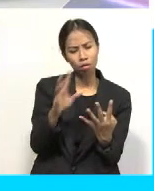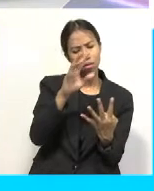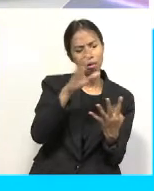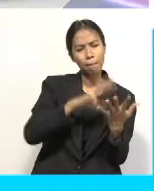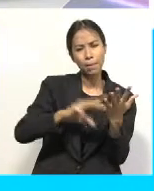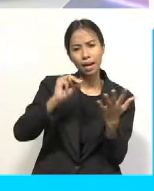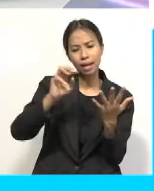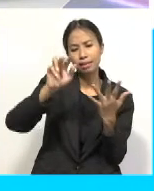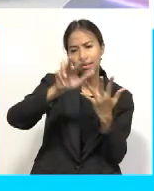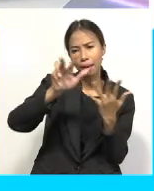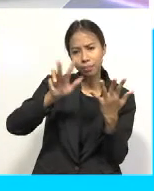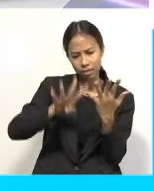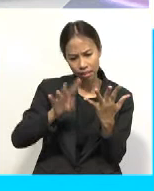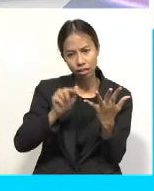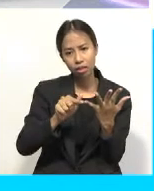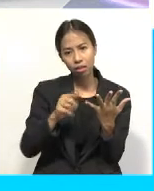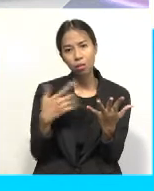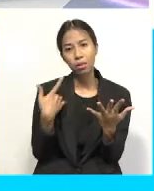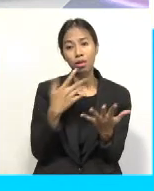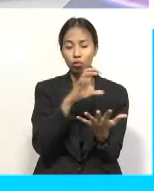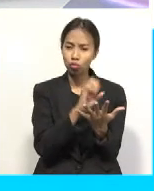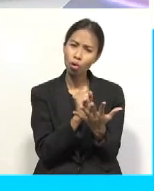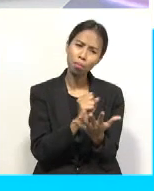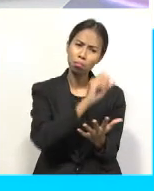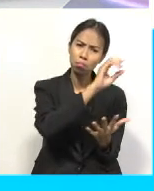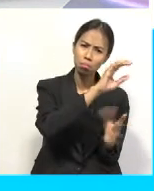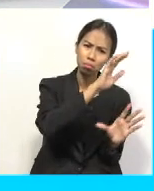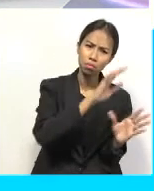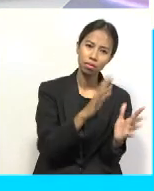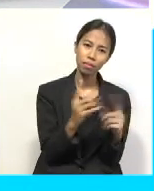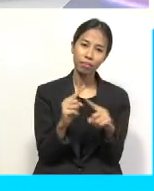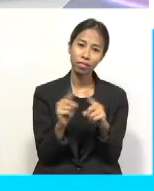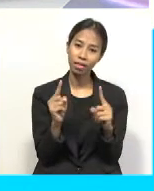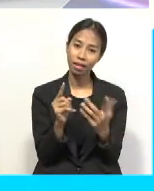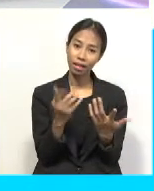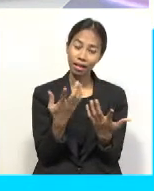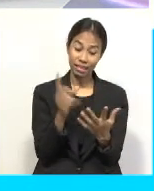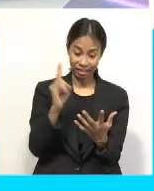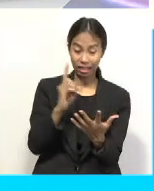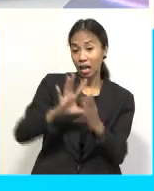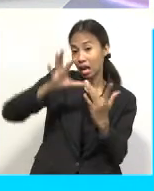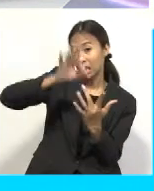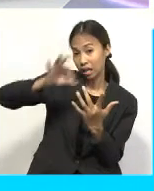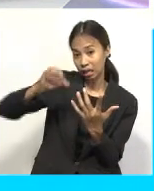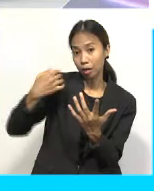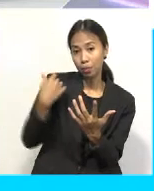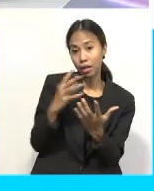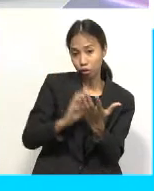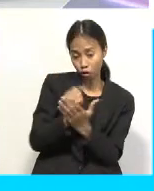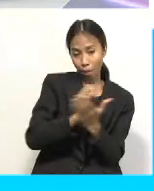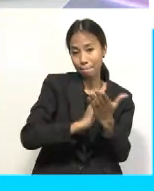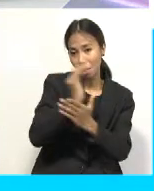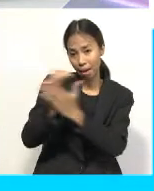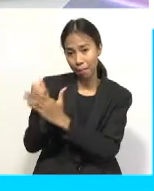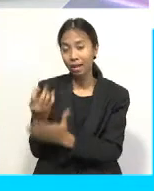งเด็กก็อาจจะสอบติดหลายมหาวิทยาลัยก็ได้แต่อาจจะเลือกแค่มหาวิทยาลัยเดียวนะคะทีนี้เนี่ยไ